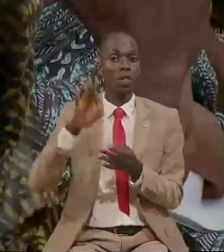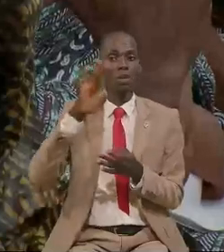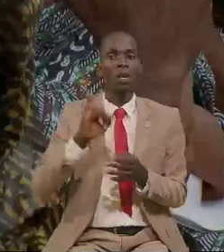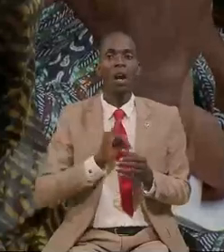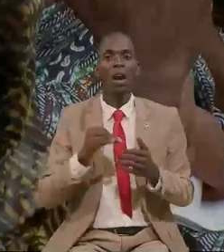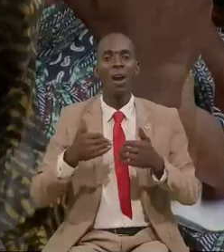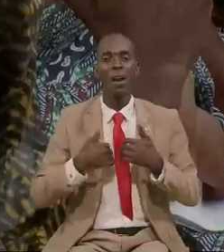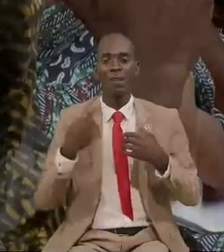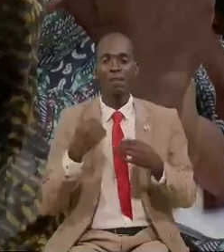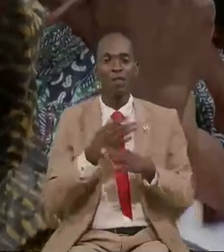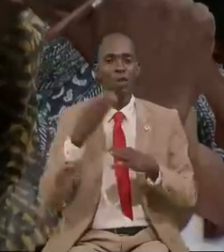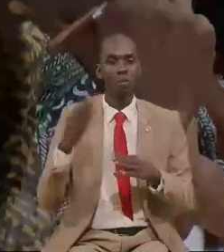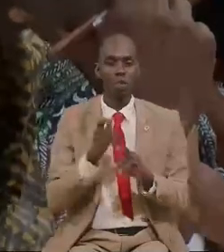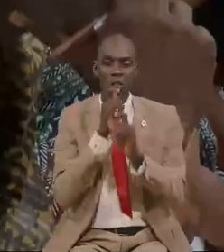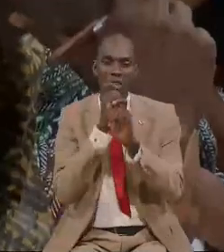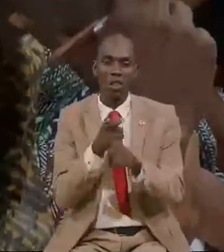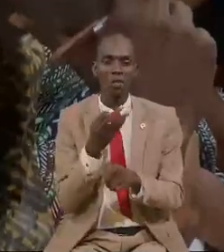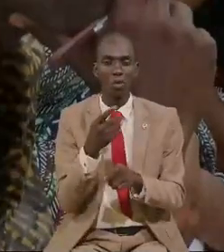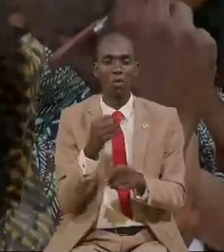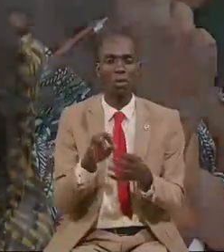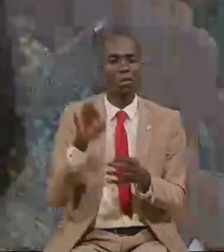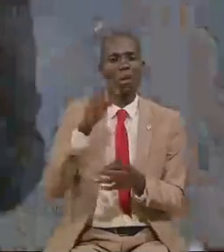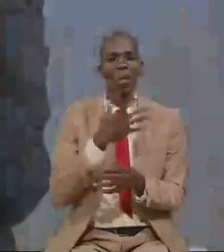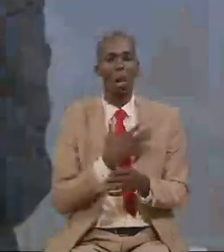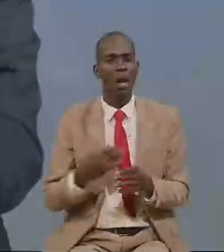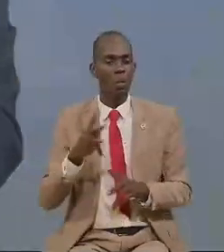don parfait du Saint-Esprit.